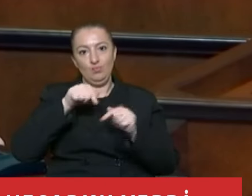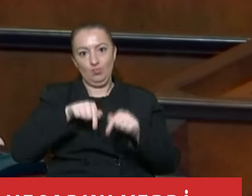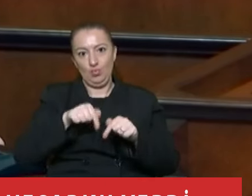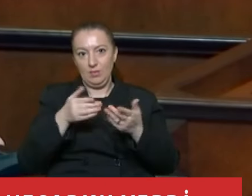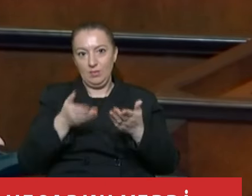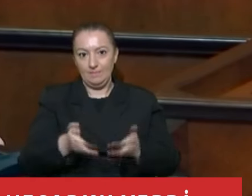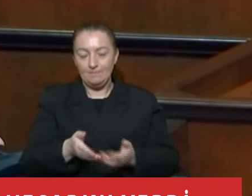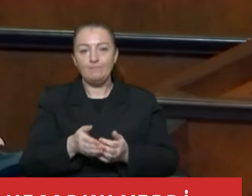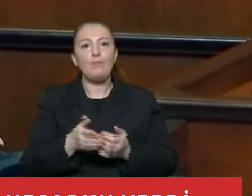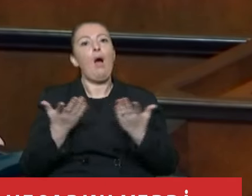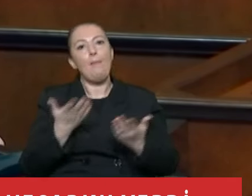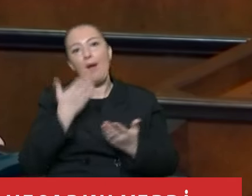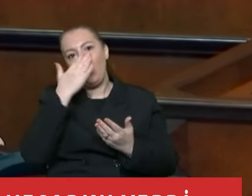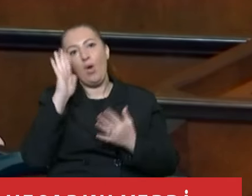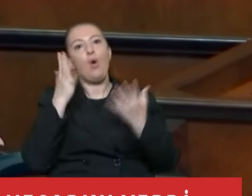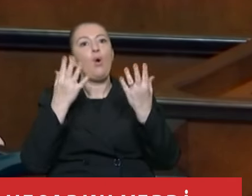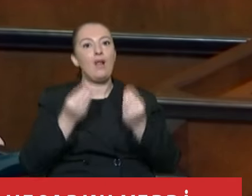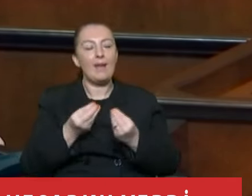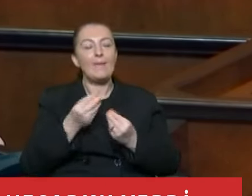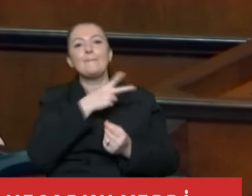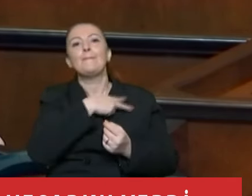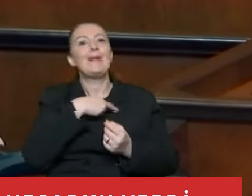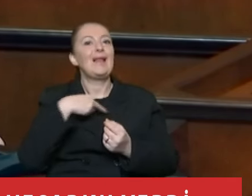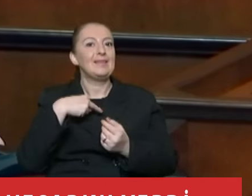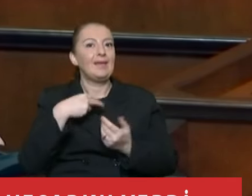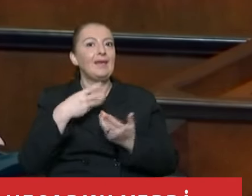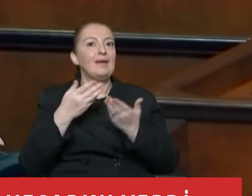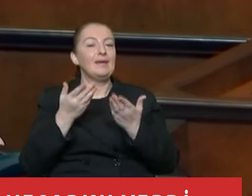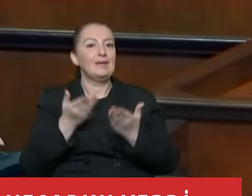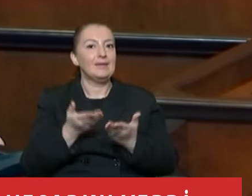ama doğal olarak ki belediyemizin